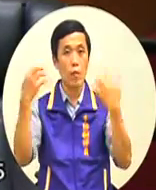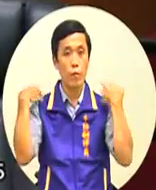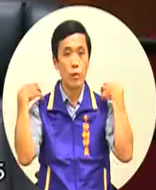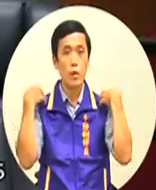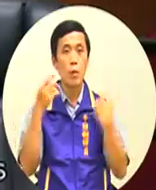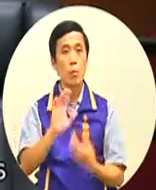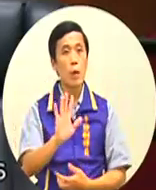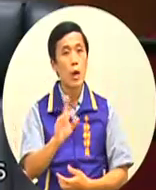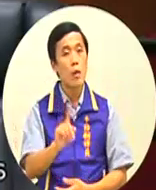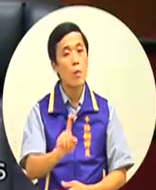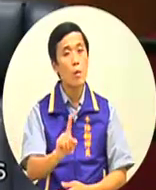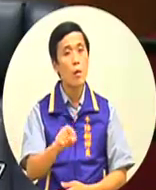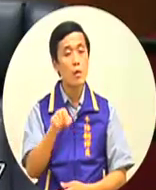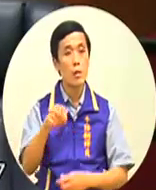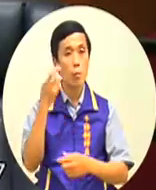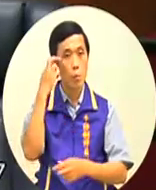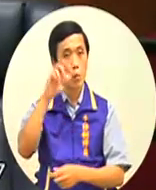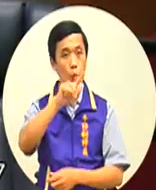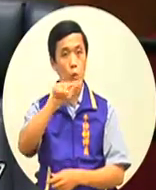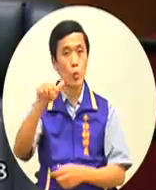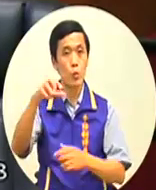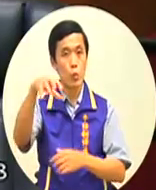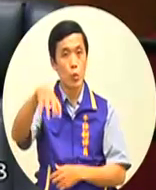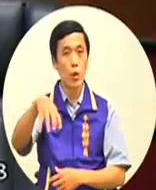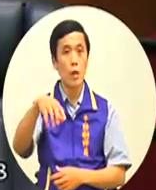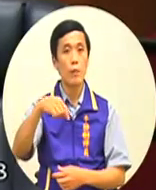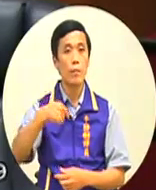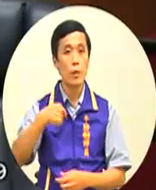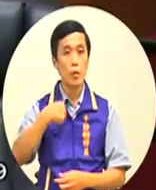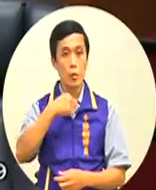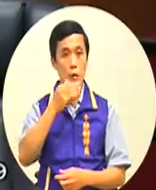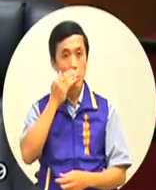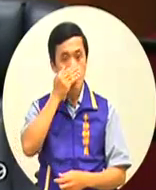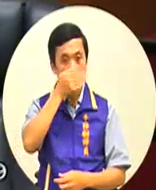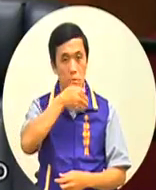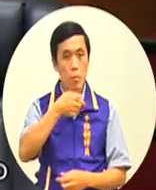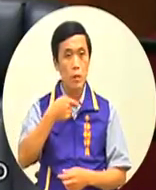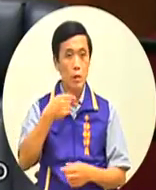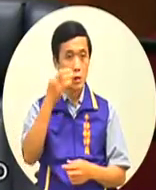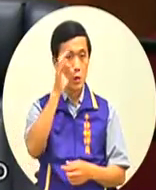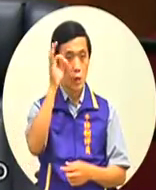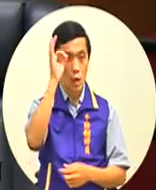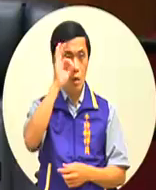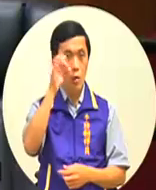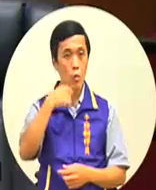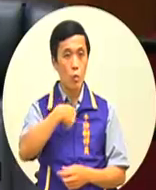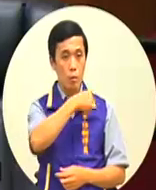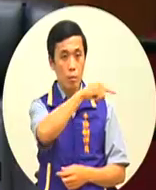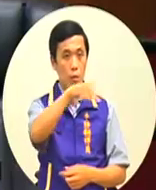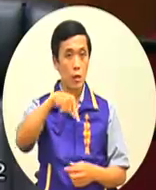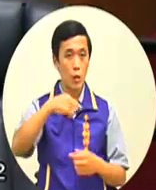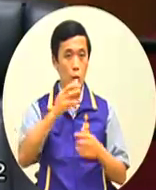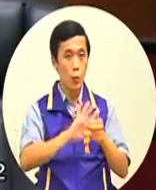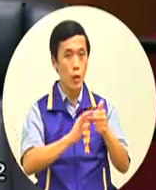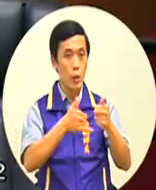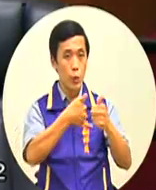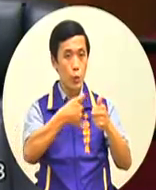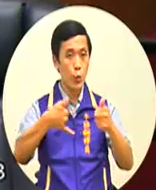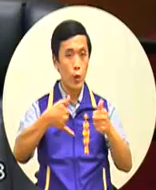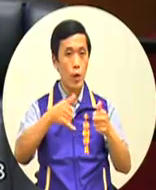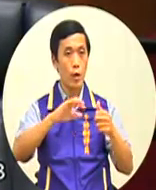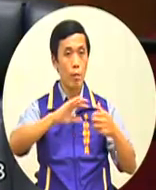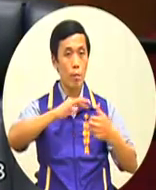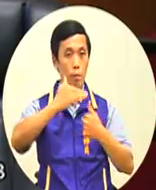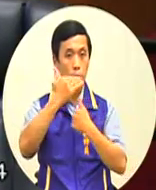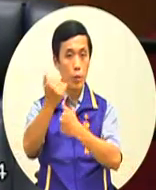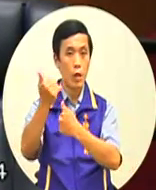因为这个博物馆哈，当初后来私底下也跟我们几个委员哈提了这个，他们最主要